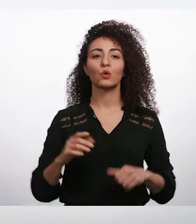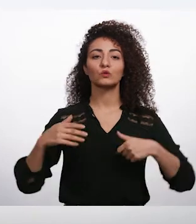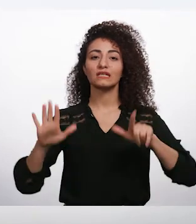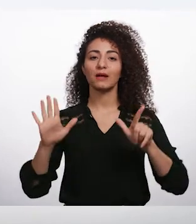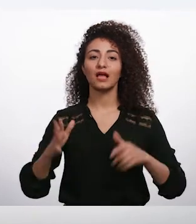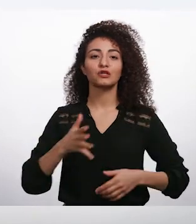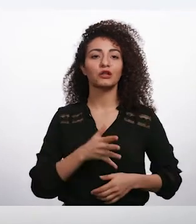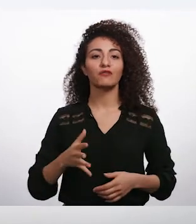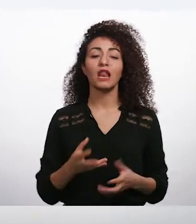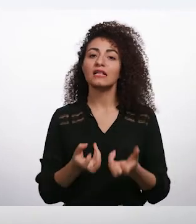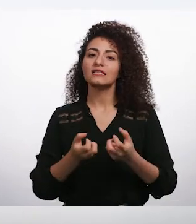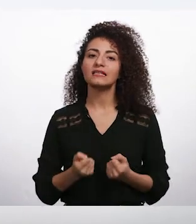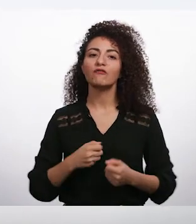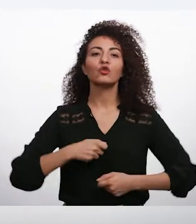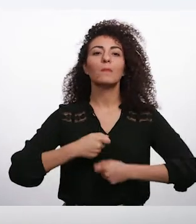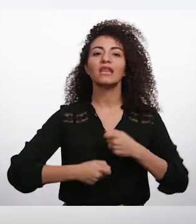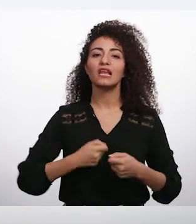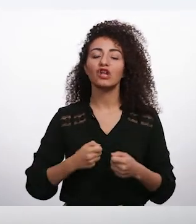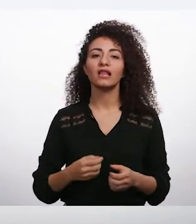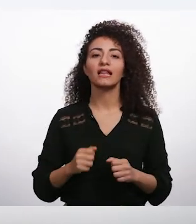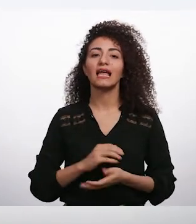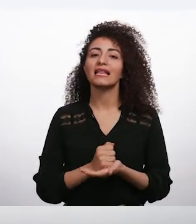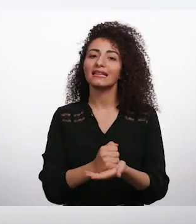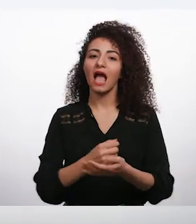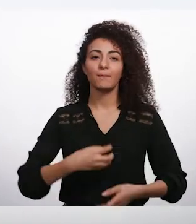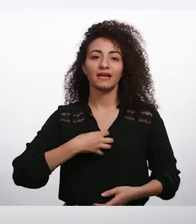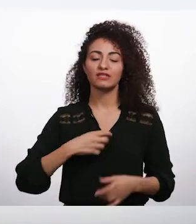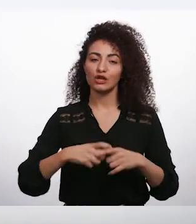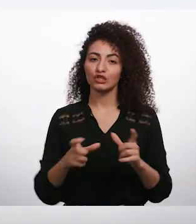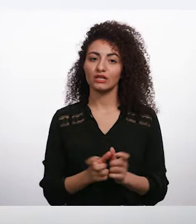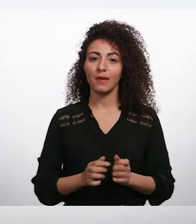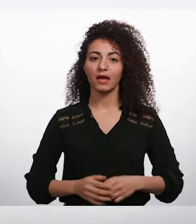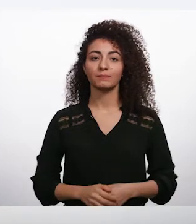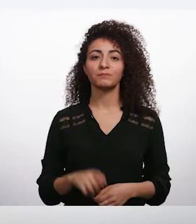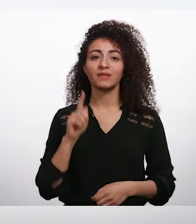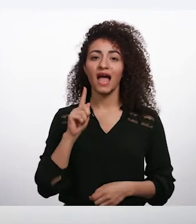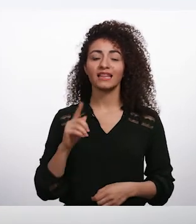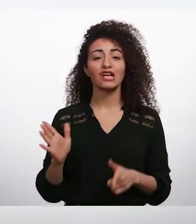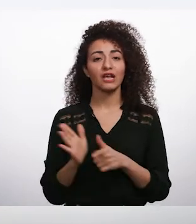16817 طفل وطفلة استفادوا من أول السنة لليوم بلبنان من أنشطة دعم نفسي اجتماعي.